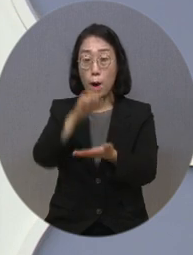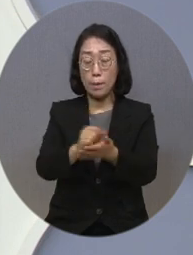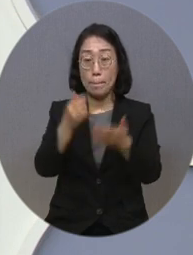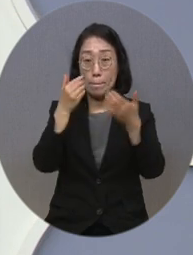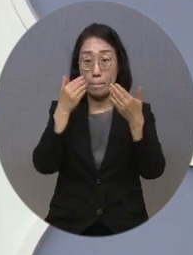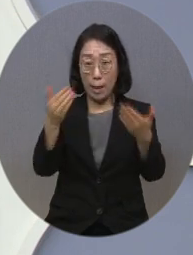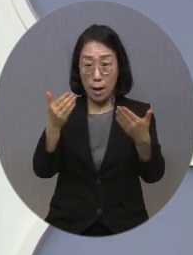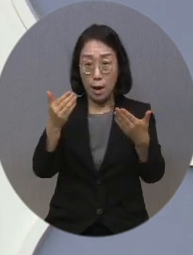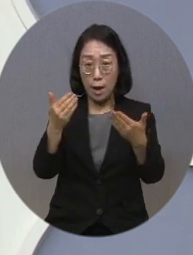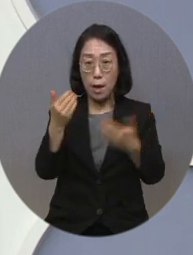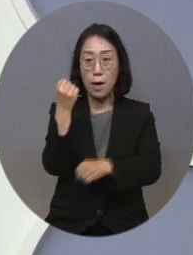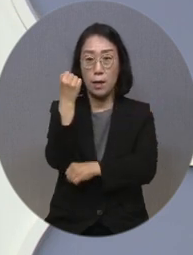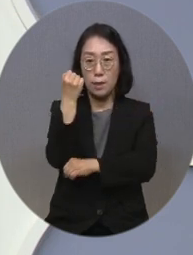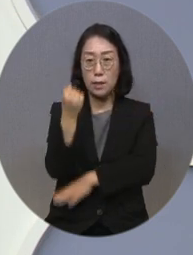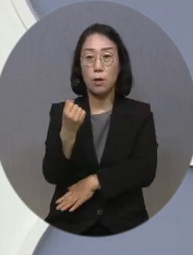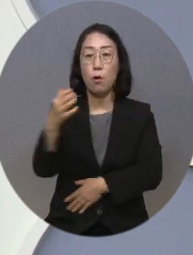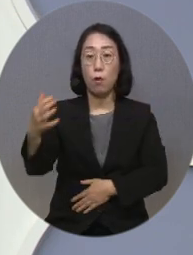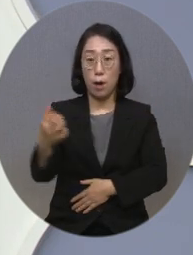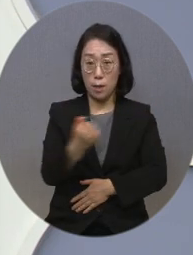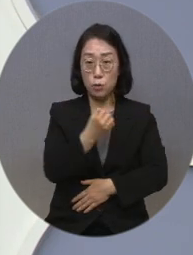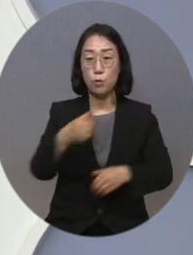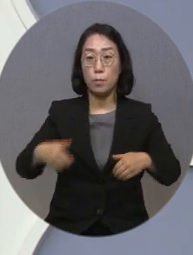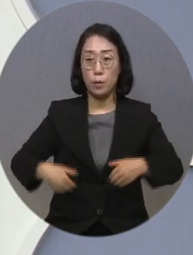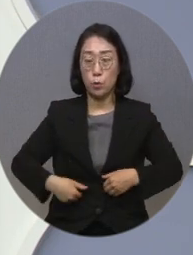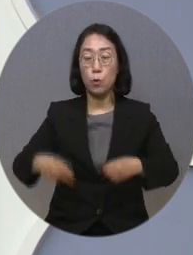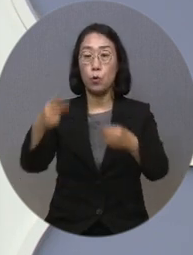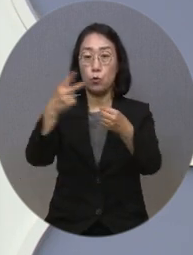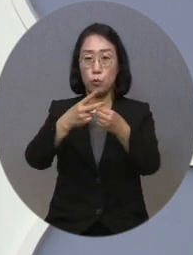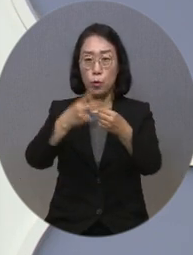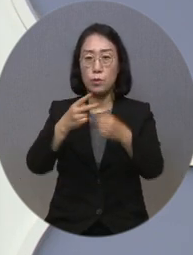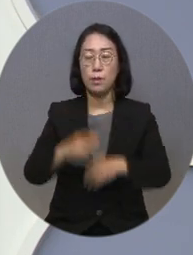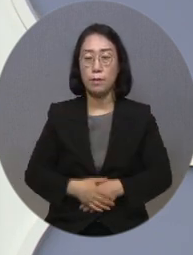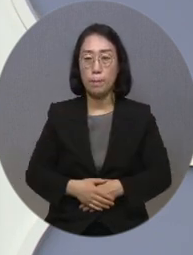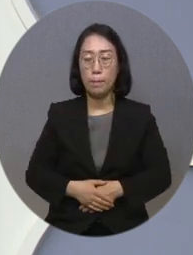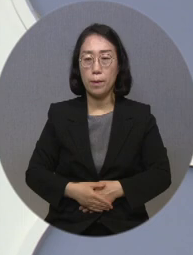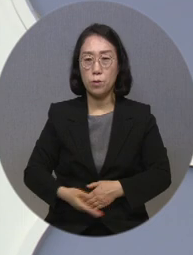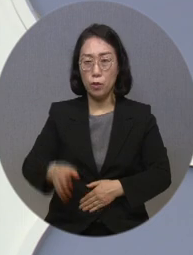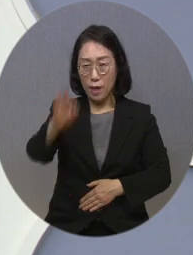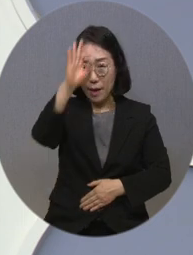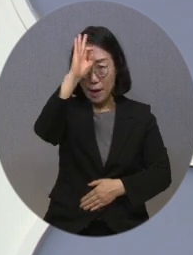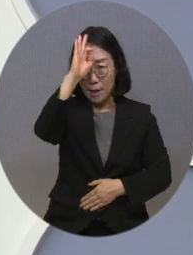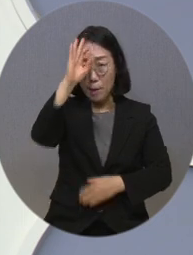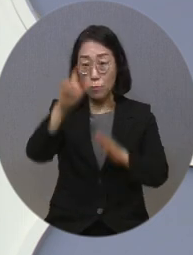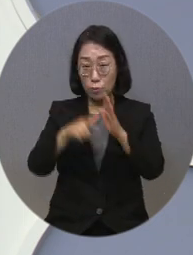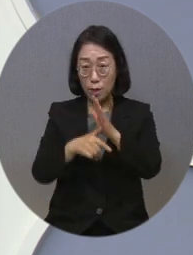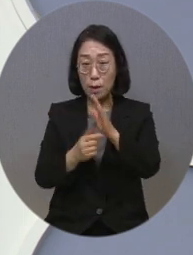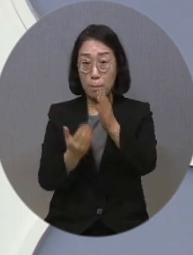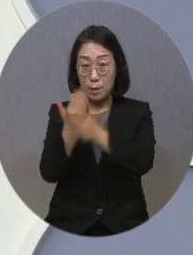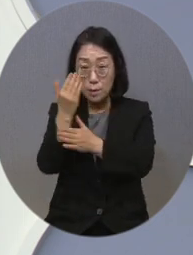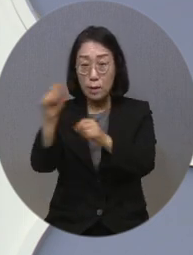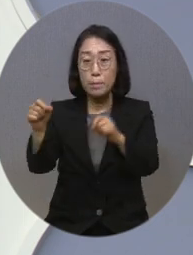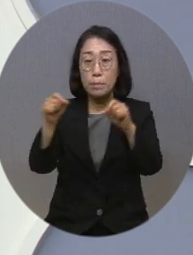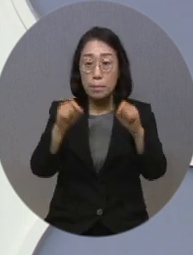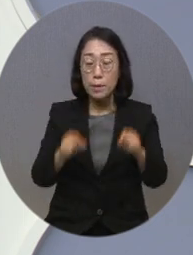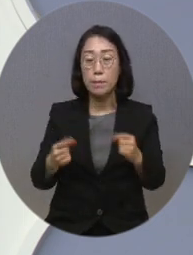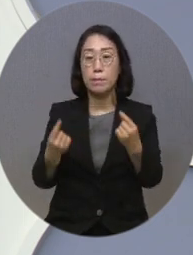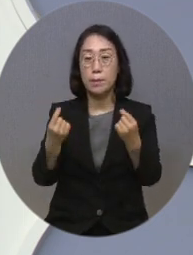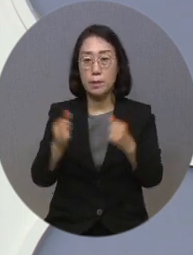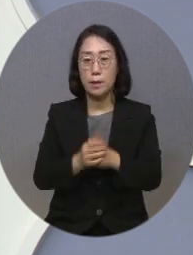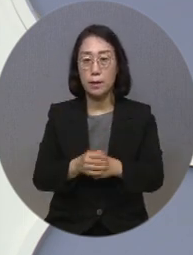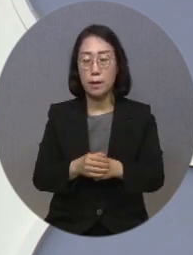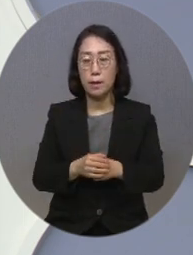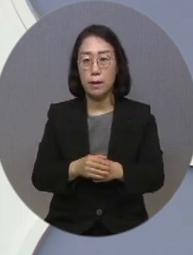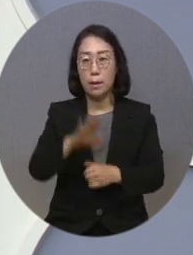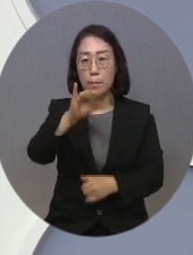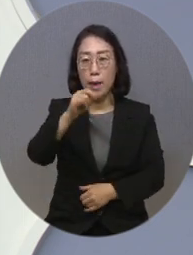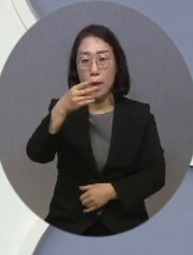만들어야 된다 이렇게 생각하고요. 두 번째는 우리가 외환위기 때도 활용했던 제도인데 배드뱅크제를 도입을 잘